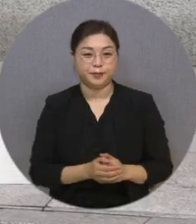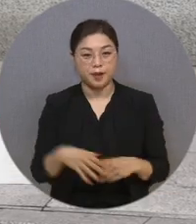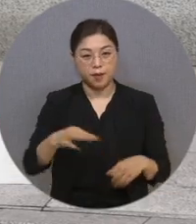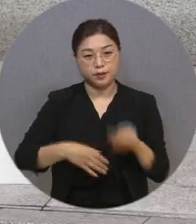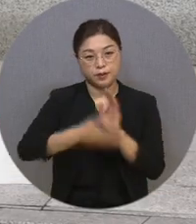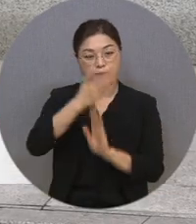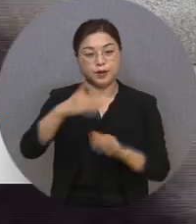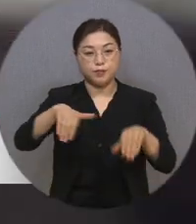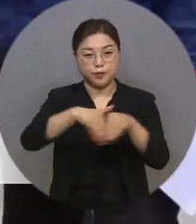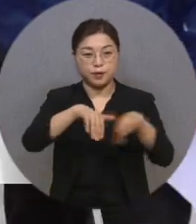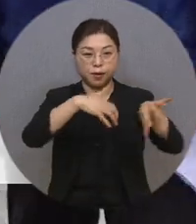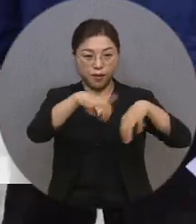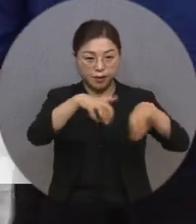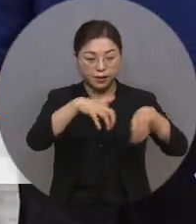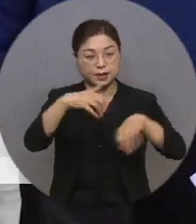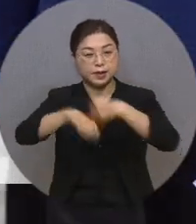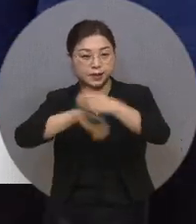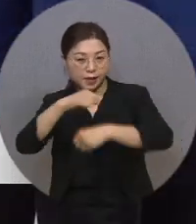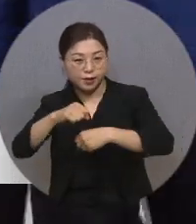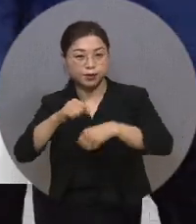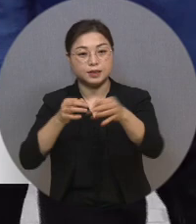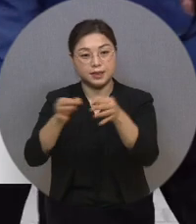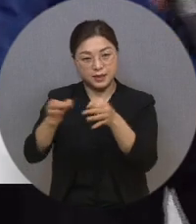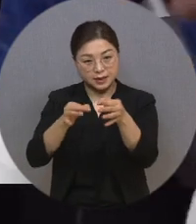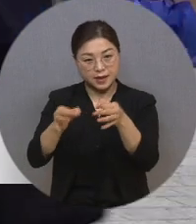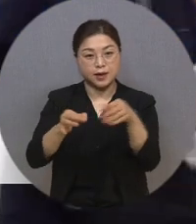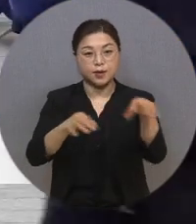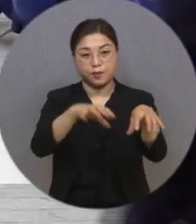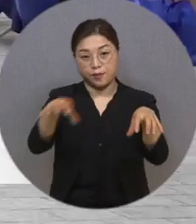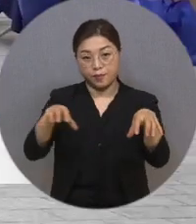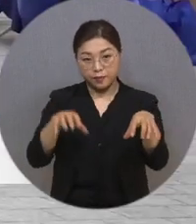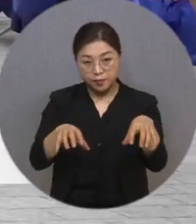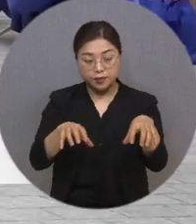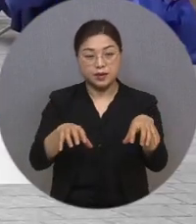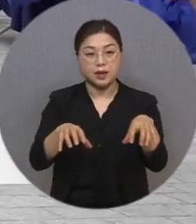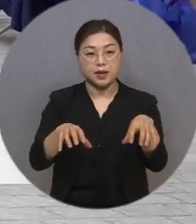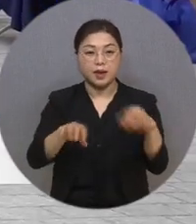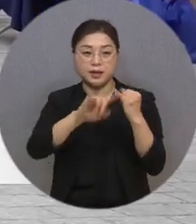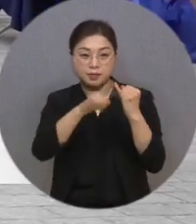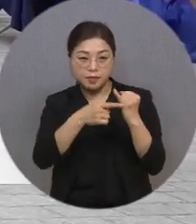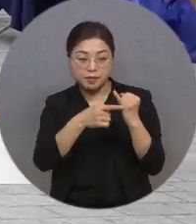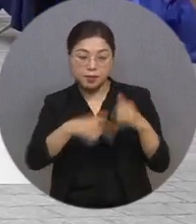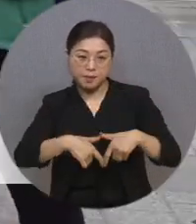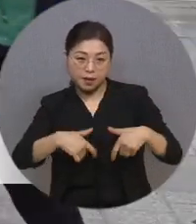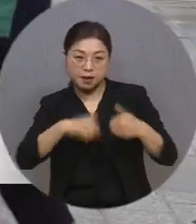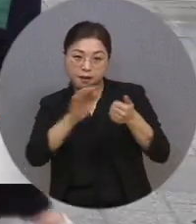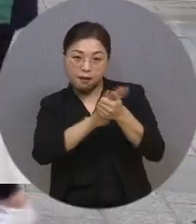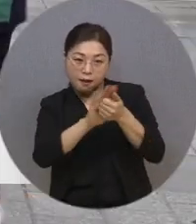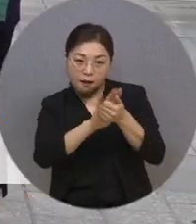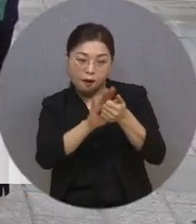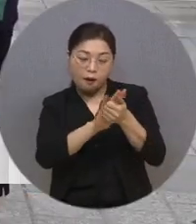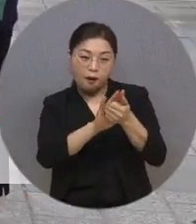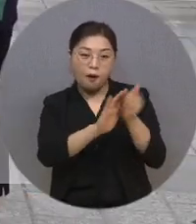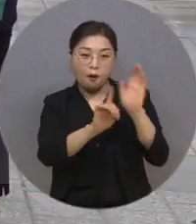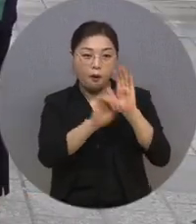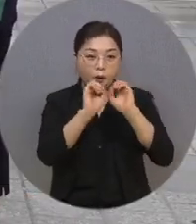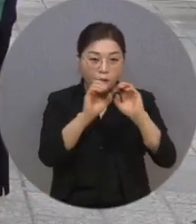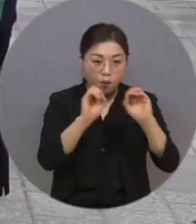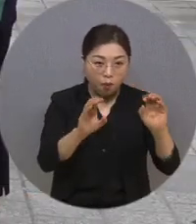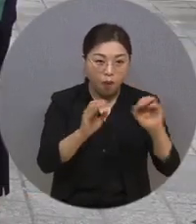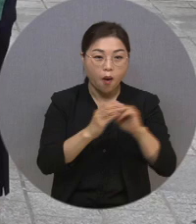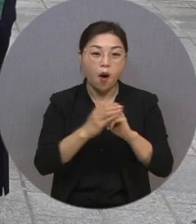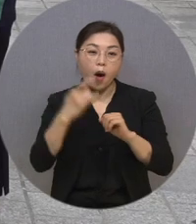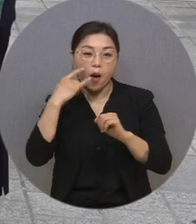원주시 문화의 거리와 자유시장 일대에서 원주 시민 대상으로 임산부 배려 캠페인과 모자 보건